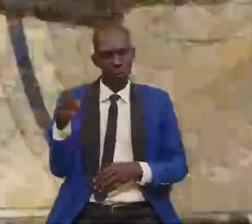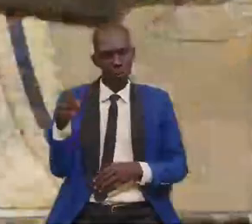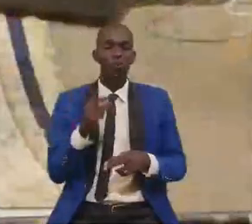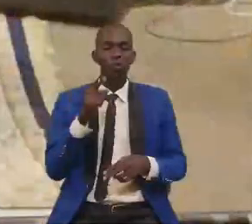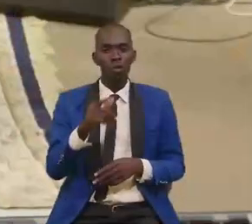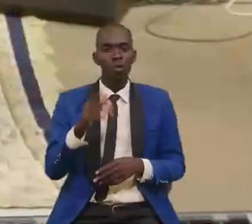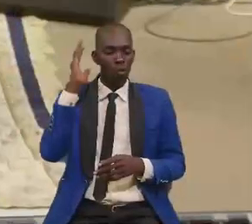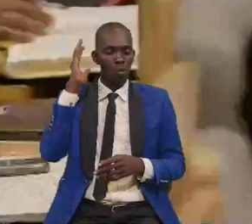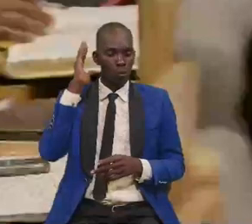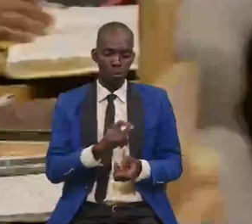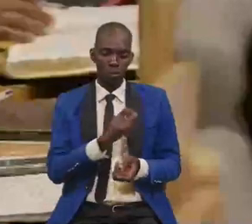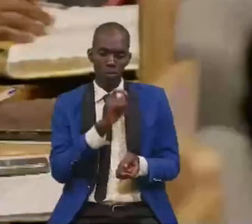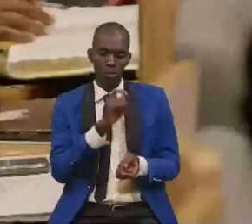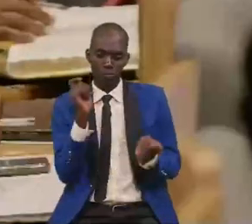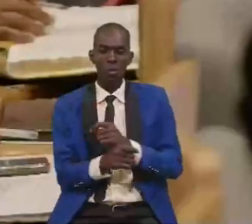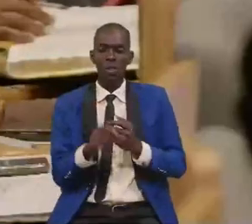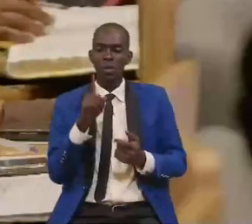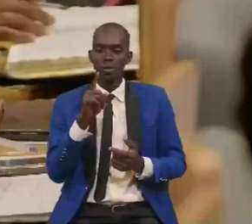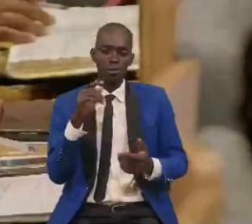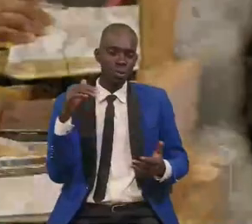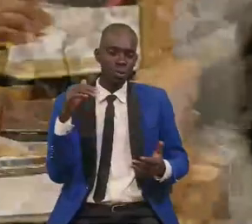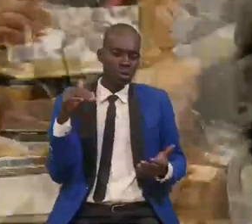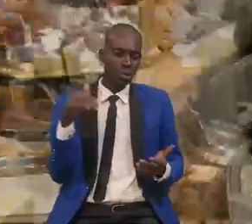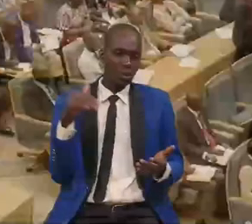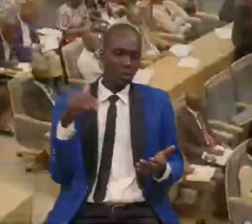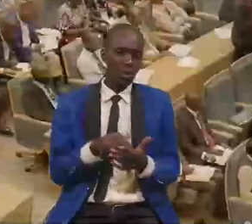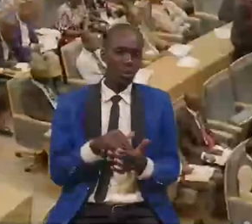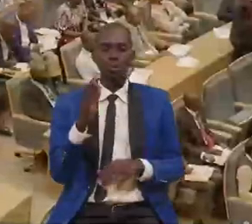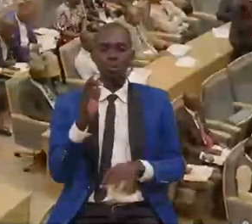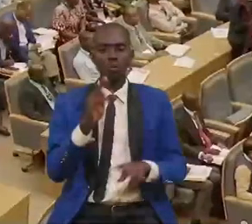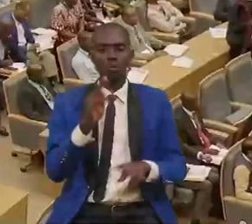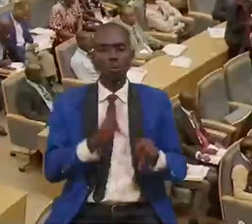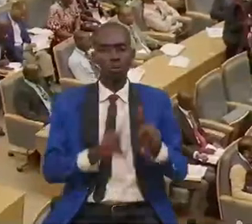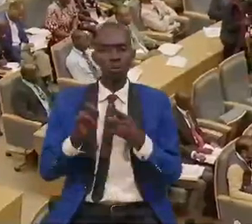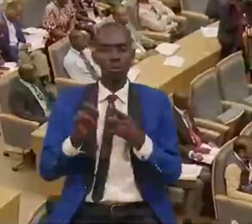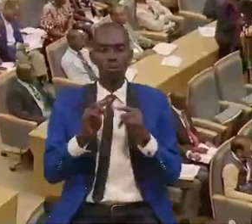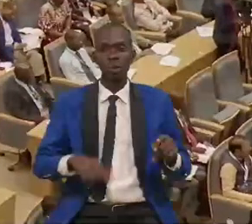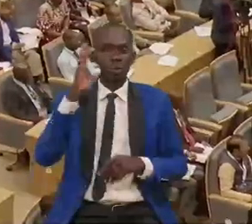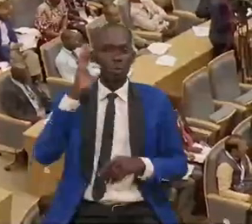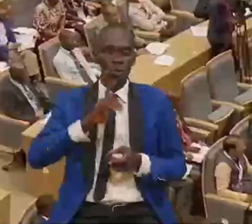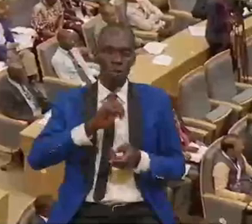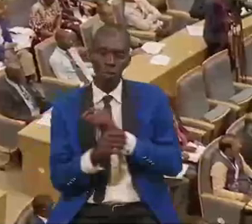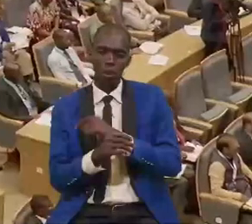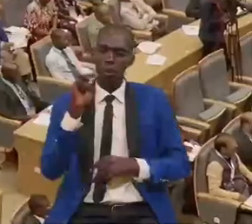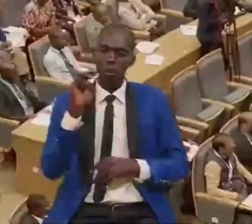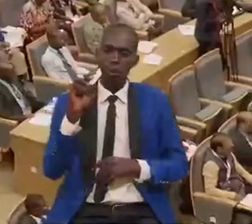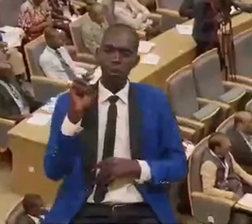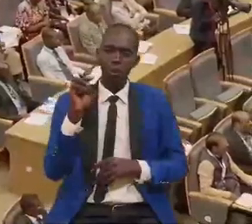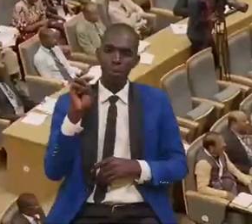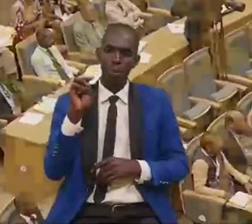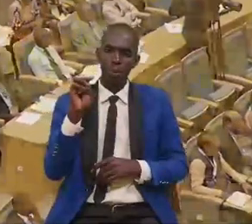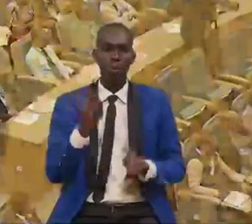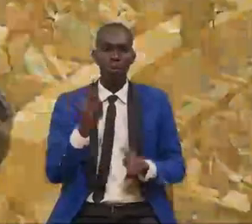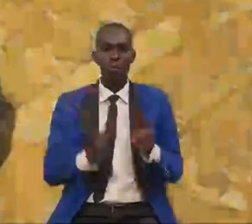Tu vas conduire des milliers au Seigneur. Tu vas conduire des millions au Seigneur.